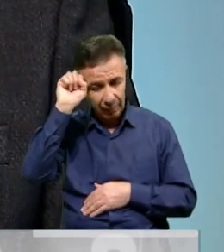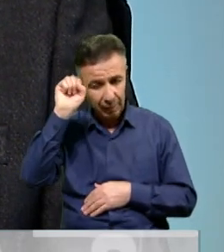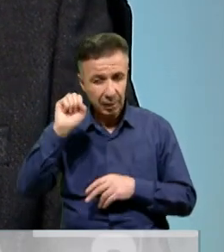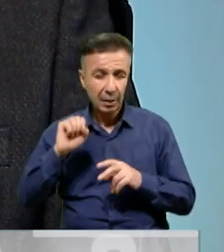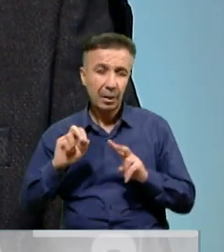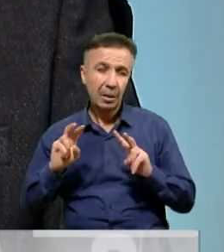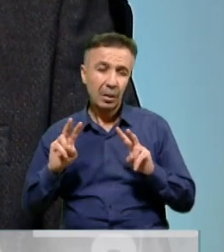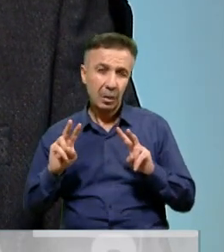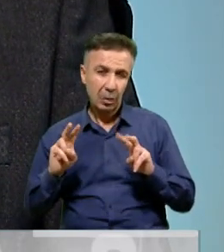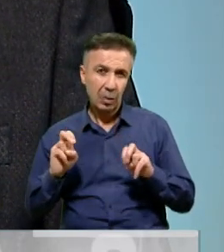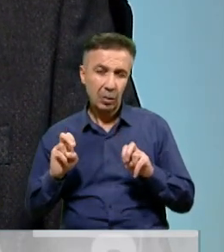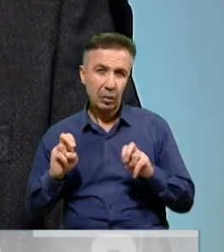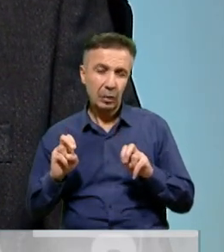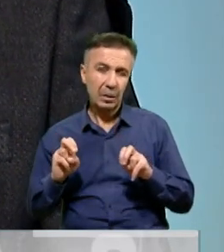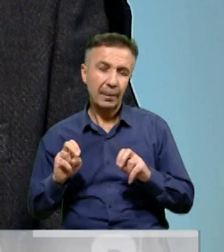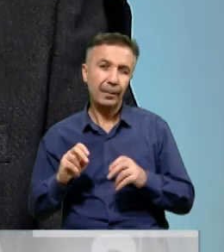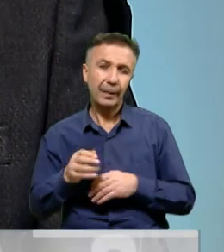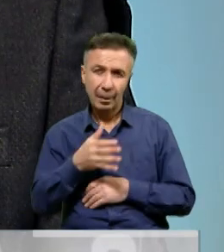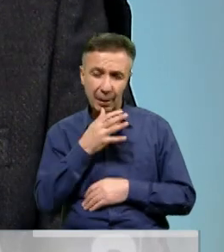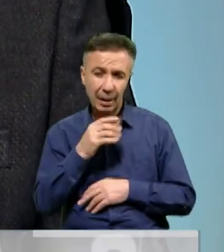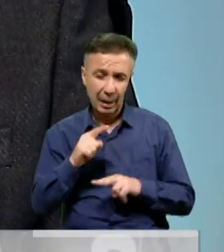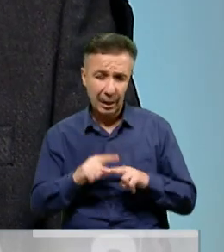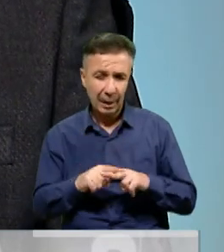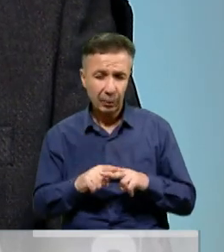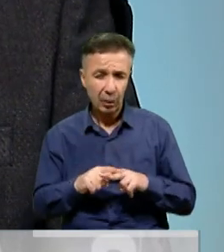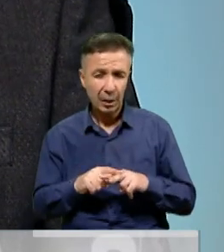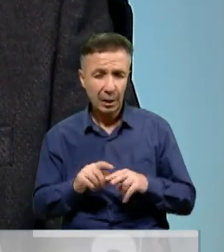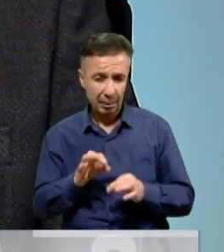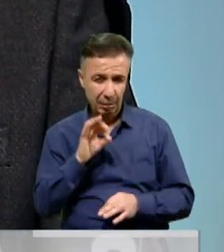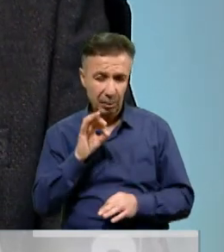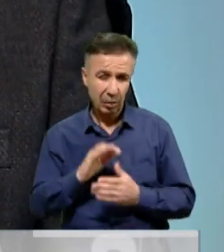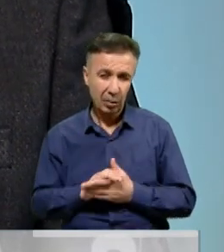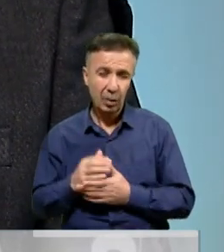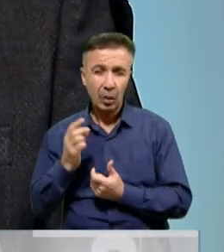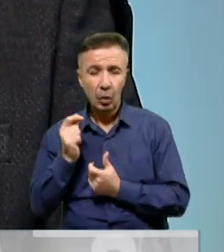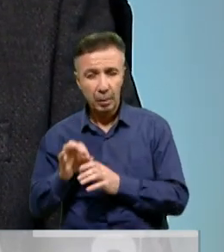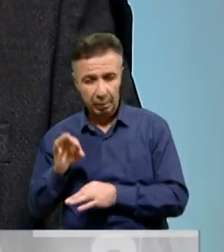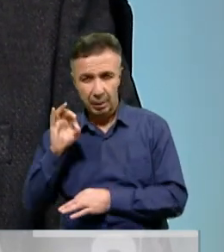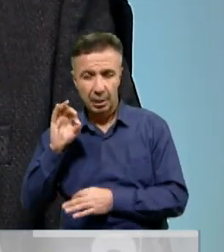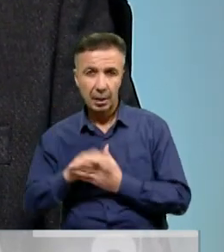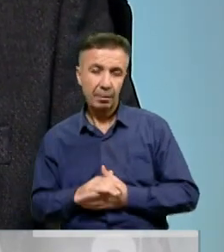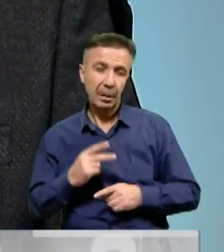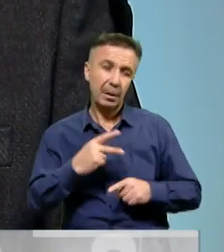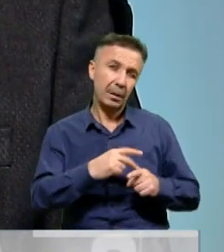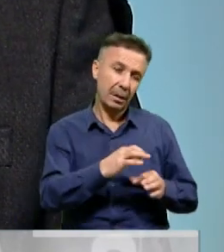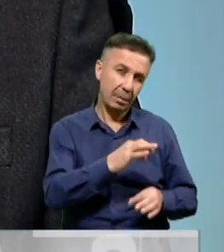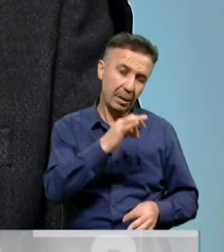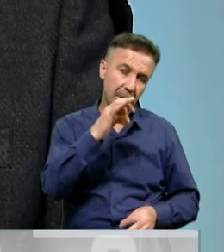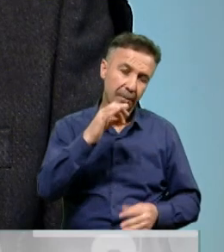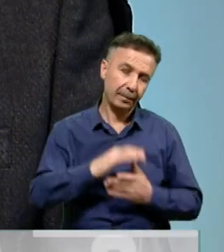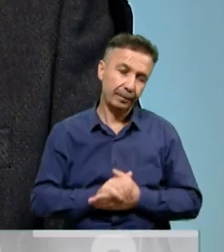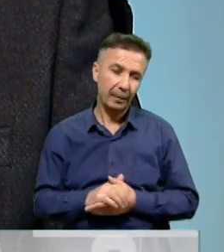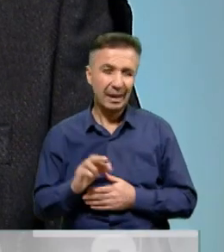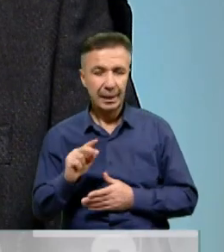olan, ileri gelen efendim Abdullah İbni Mesud, Übey bin Ka'b, Zeyd bin